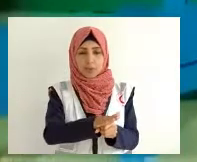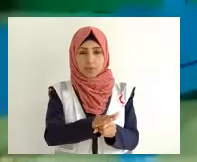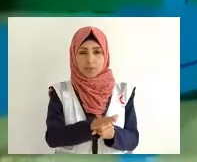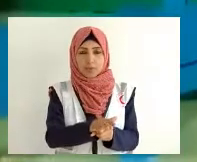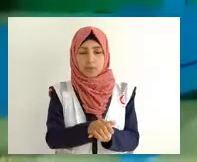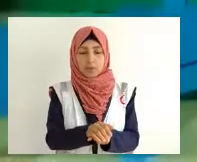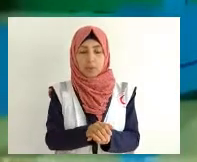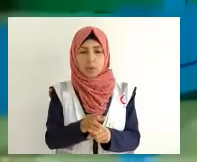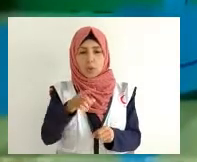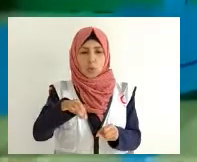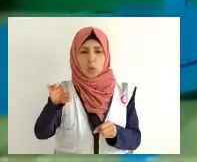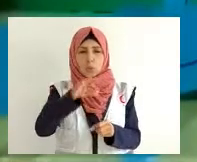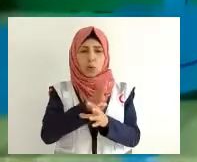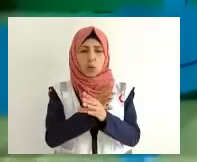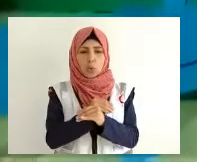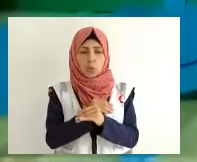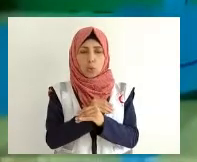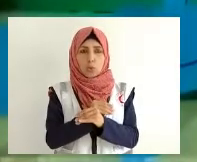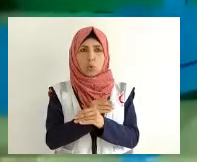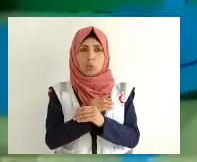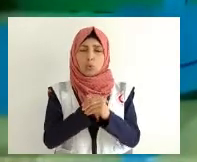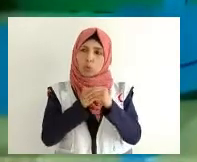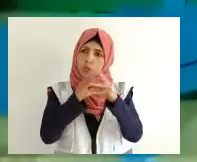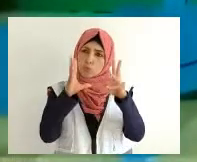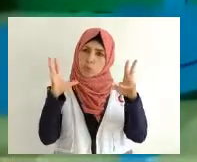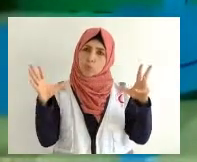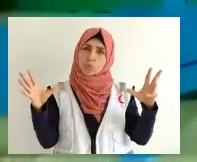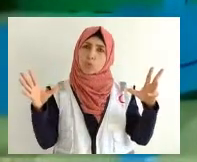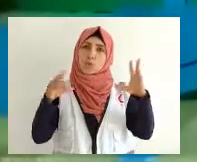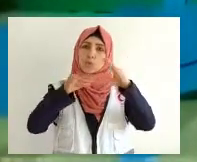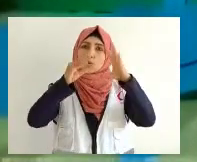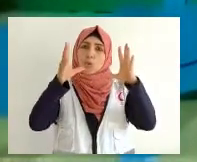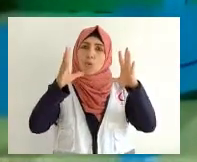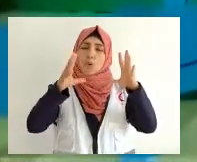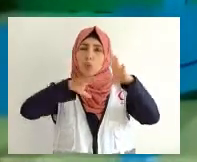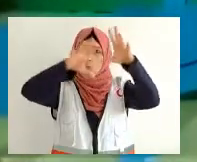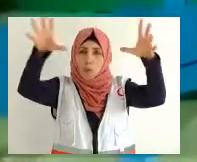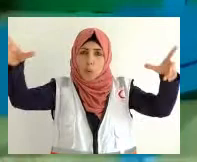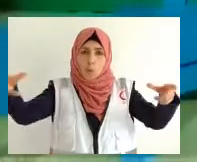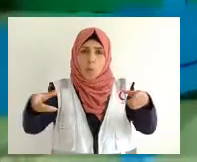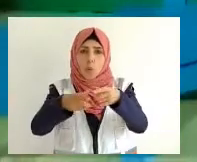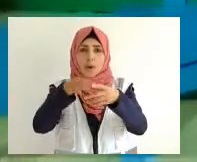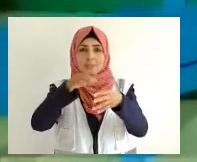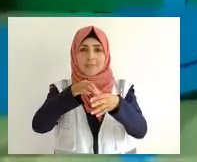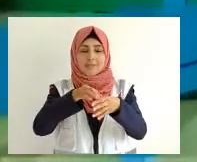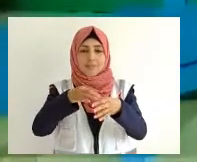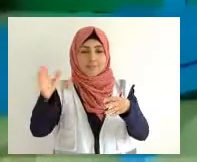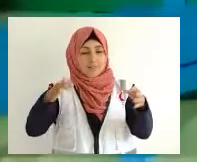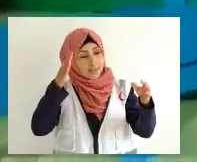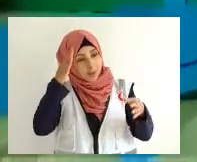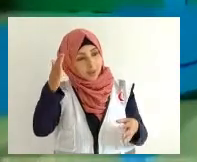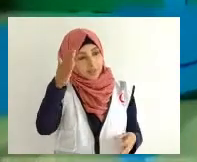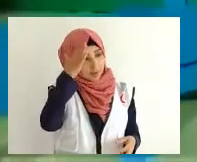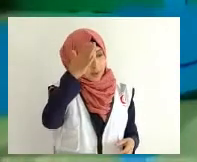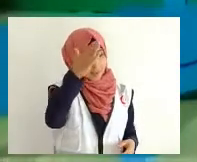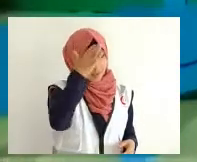ومع الأيام وفي صباح من صباحات الغابة، تجمعت الحيوانات وتصبح على بعض.